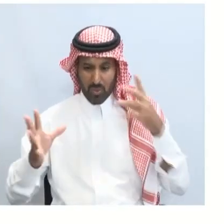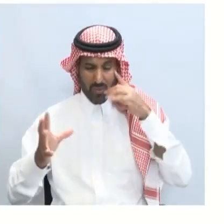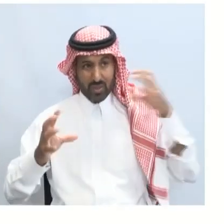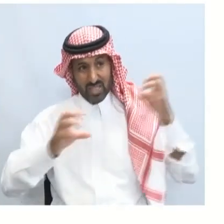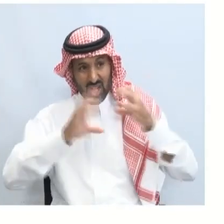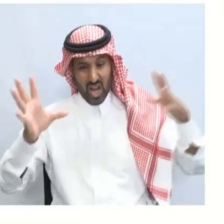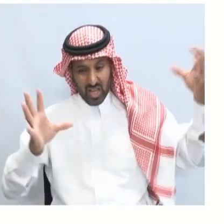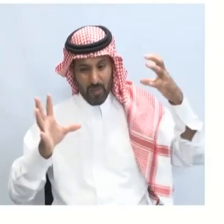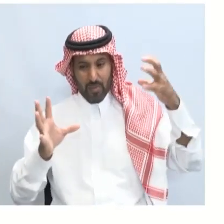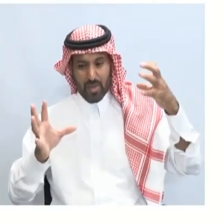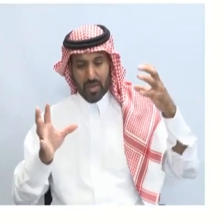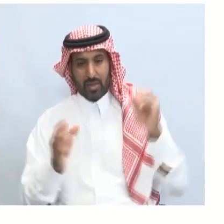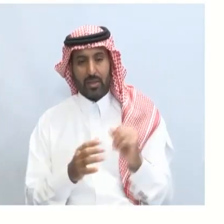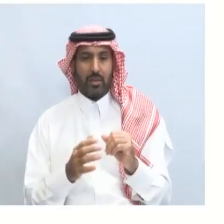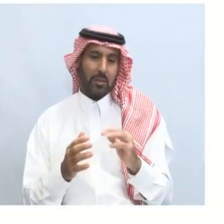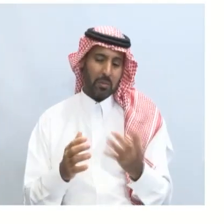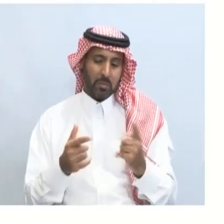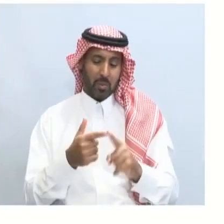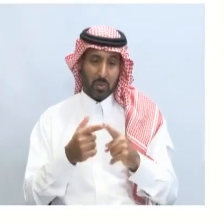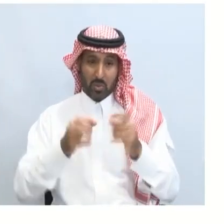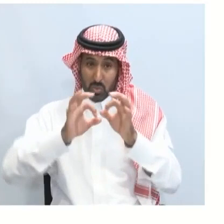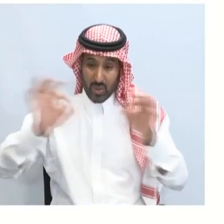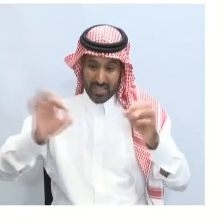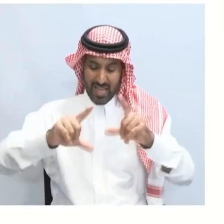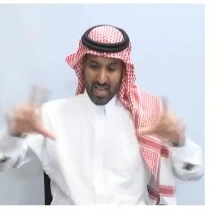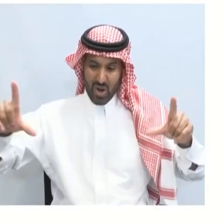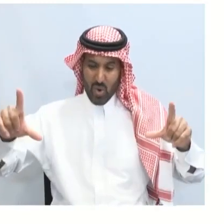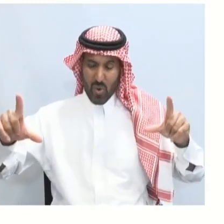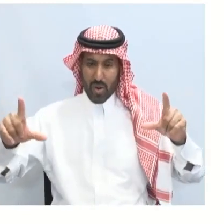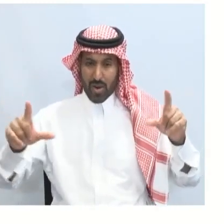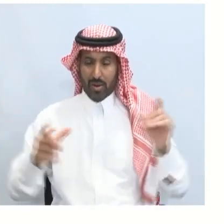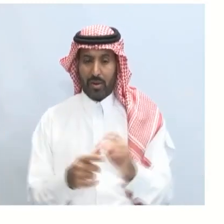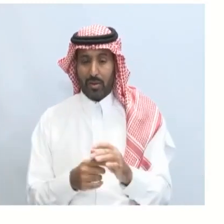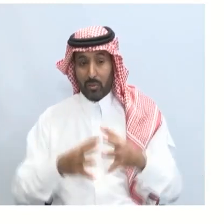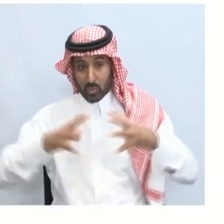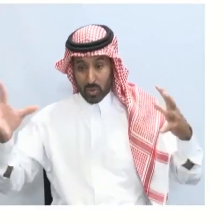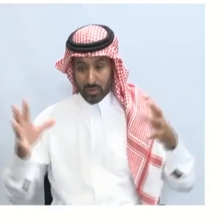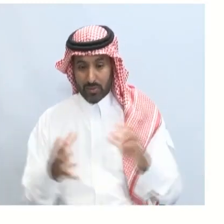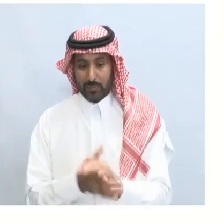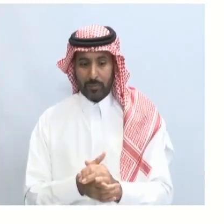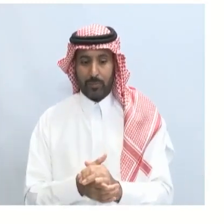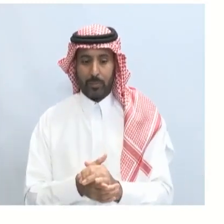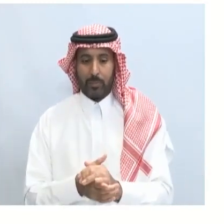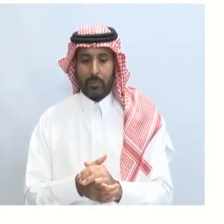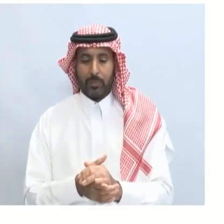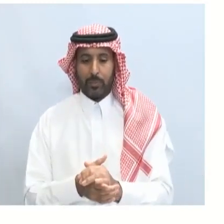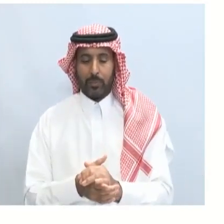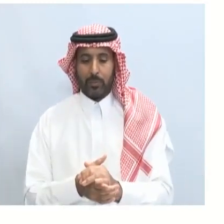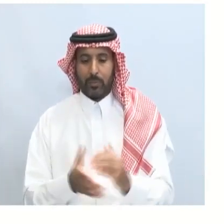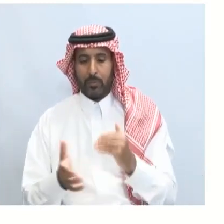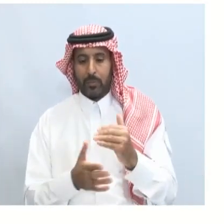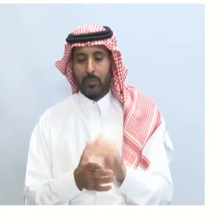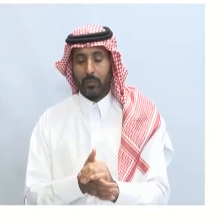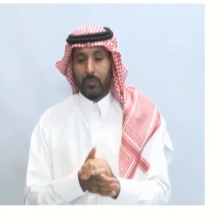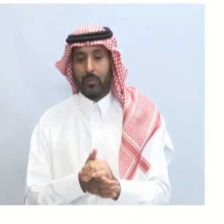العظيم كان من الممكن ان يتوسع الكون بشكل كبير مما يؤدي